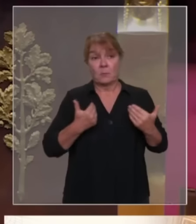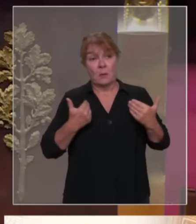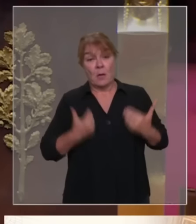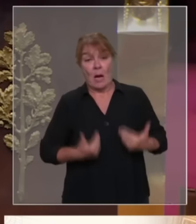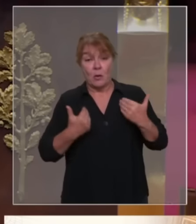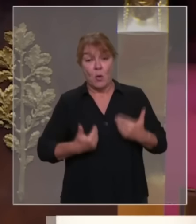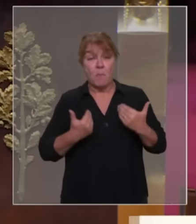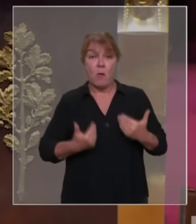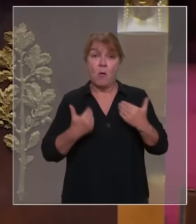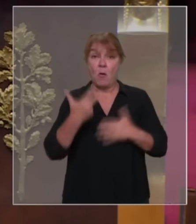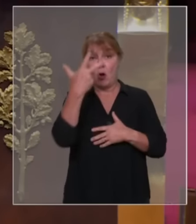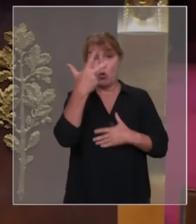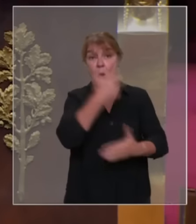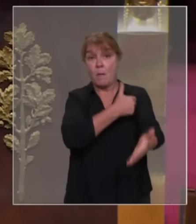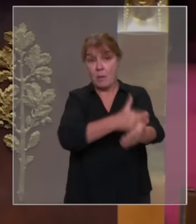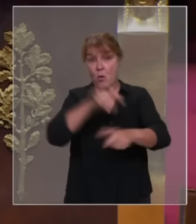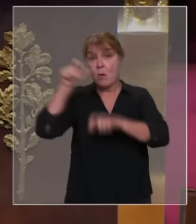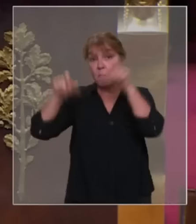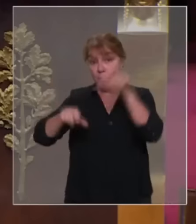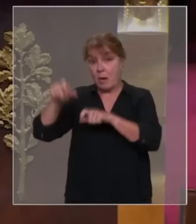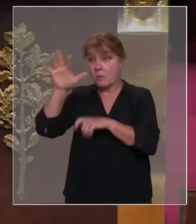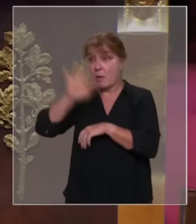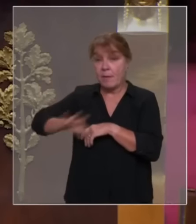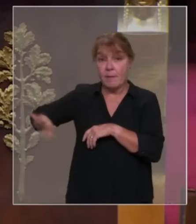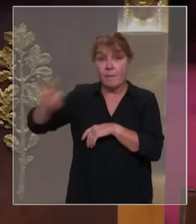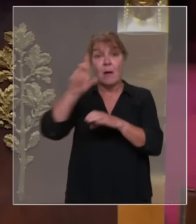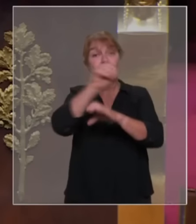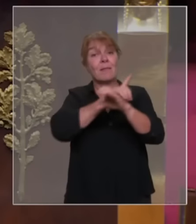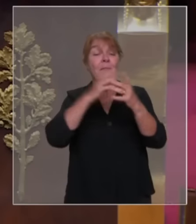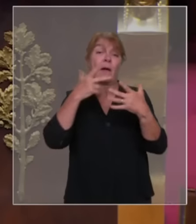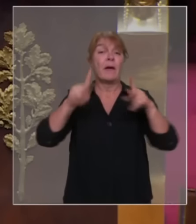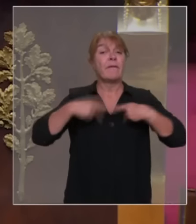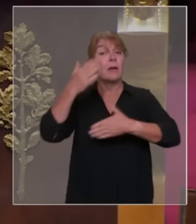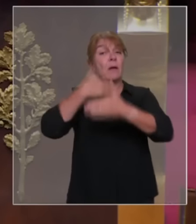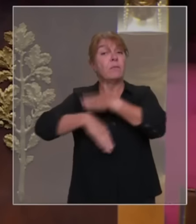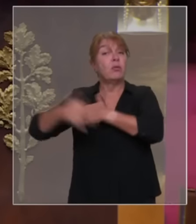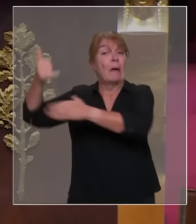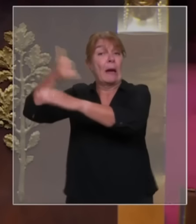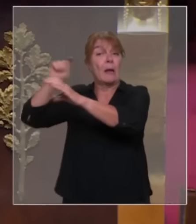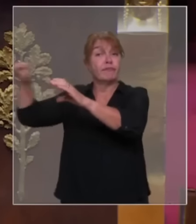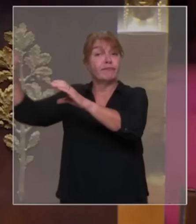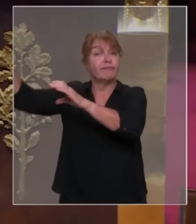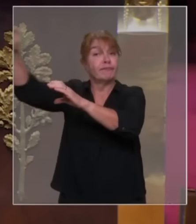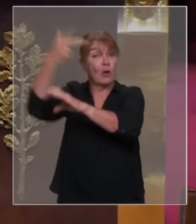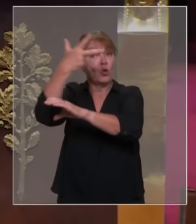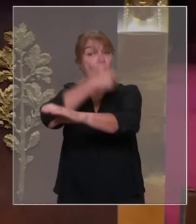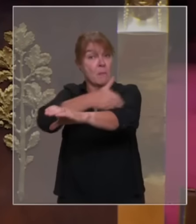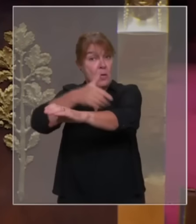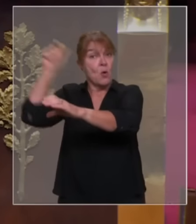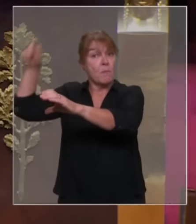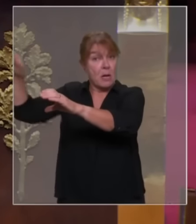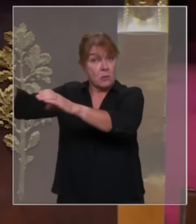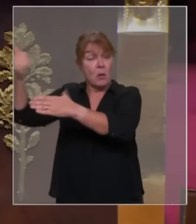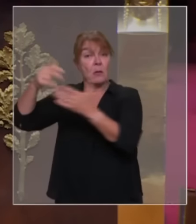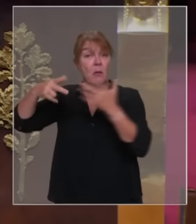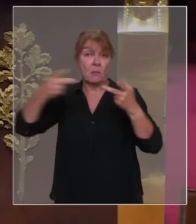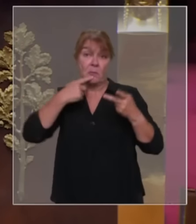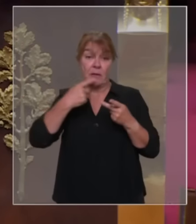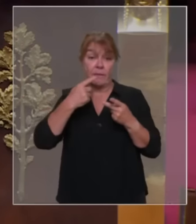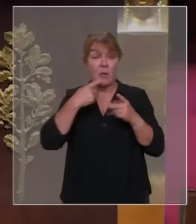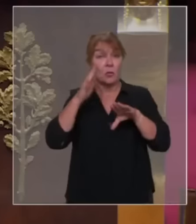de Français qui vivent dans nos départements et territoires d'outre-mer et qui font vivre la France dans